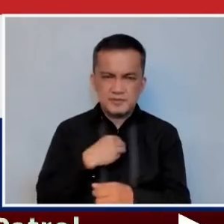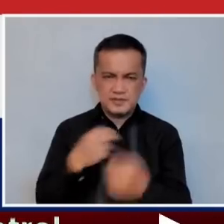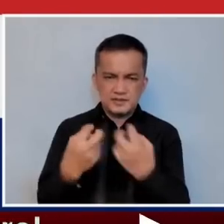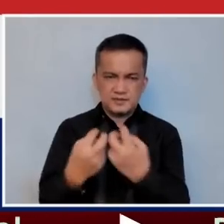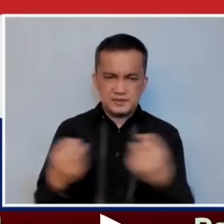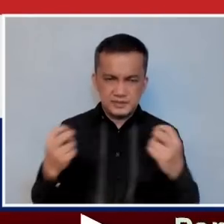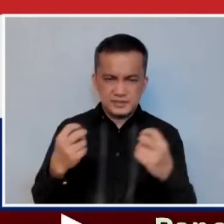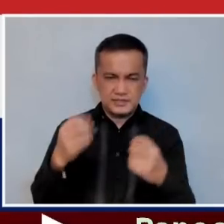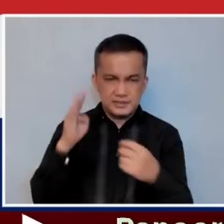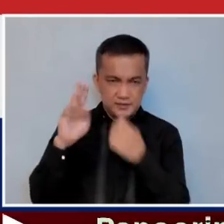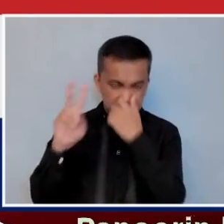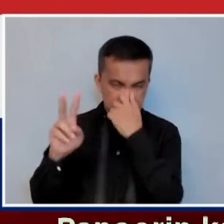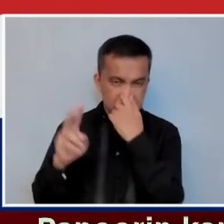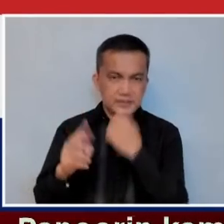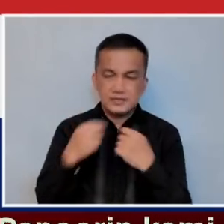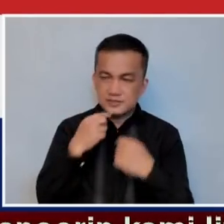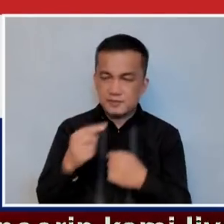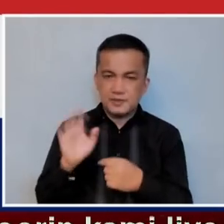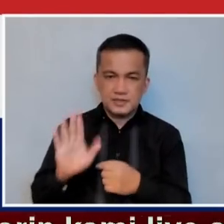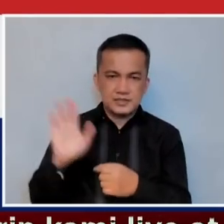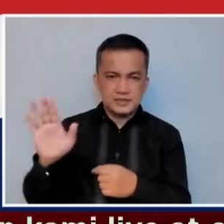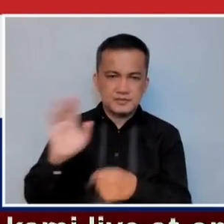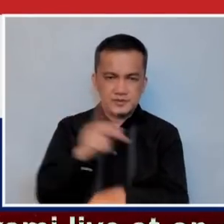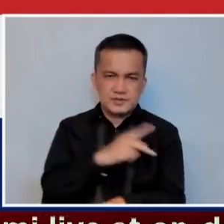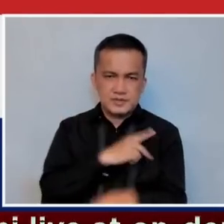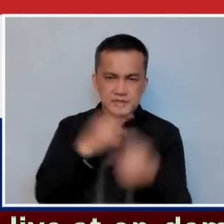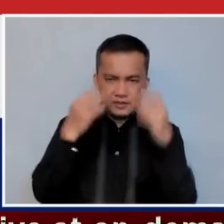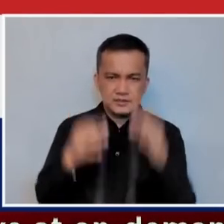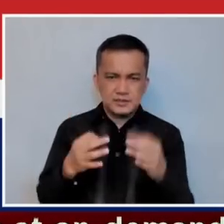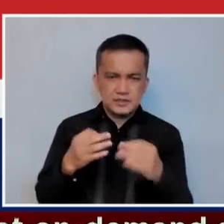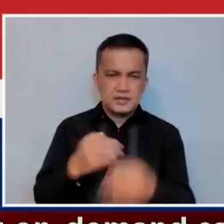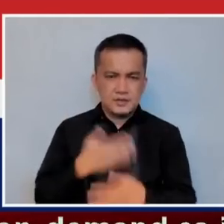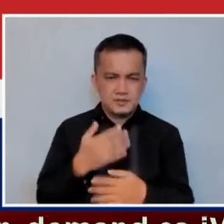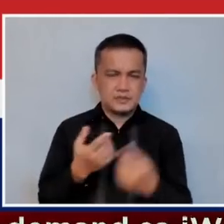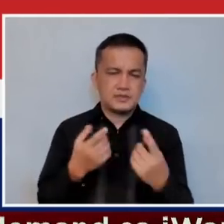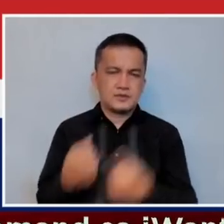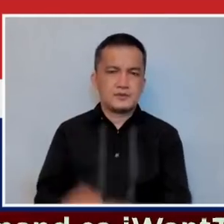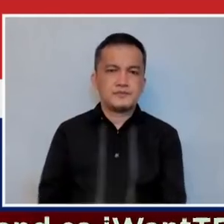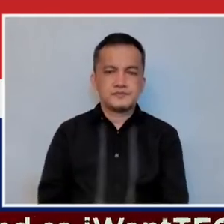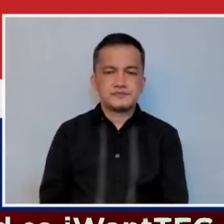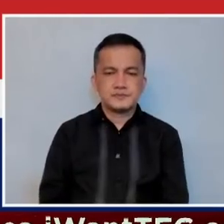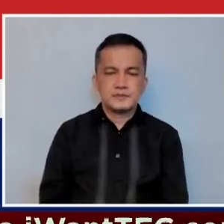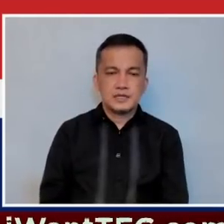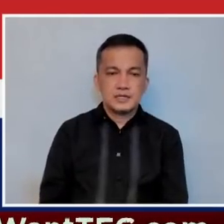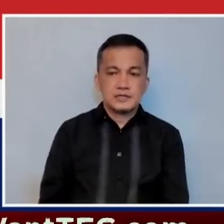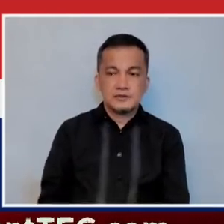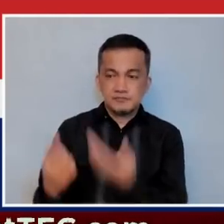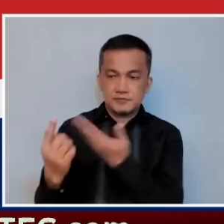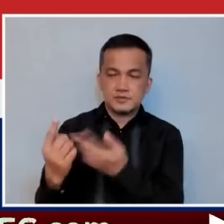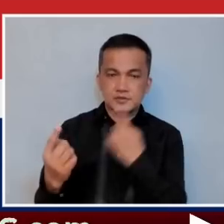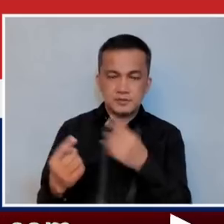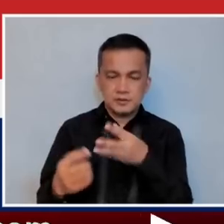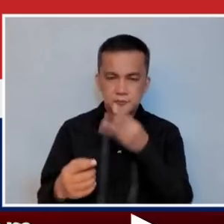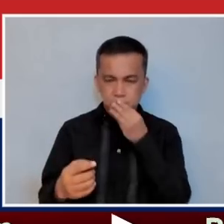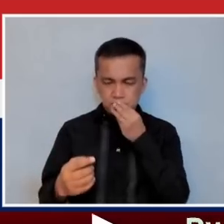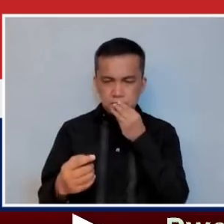Ayon kay Rodriguez, isa itong personal na desisyon na masaya niyang ginawa. Giit niya na nahimik siya ukol sa issue dahil naniniwala